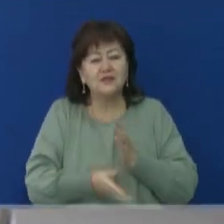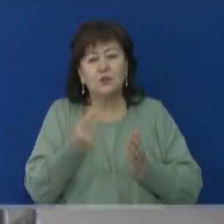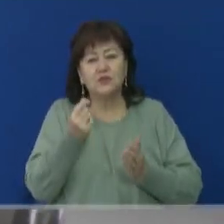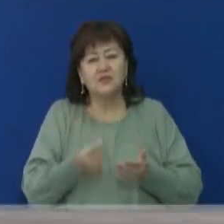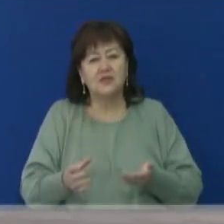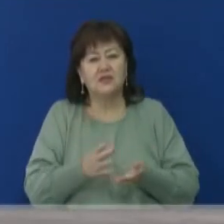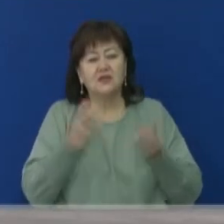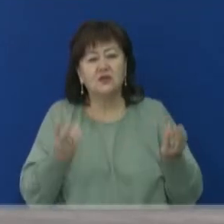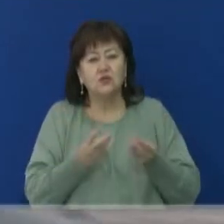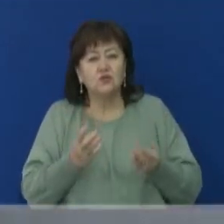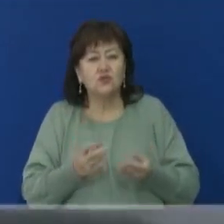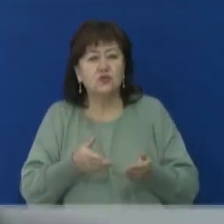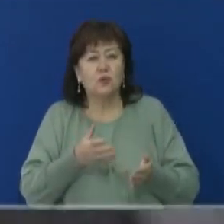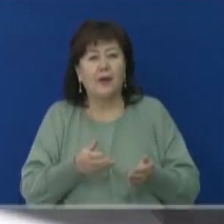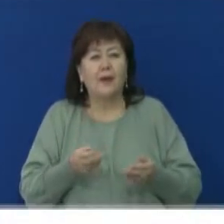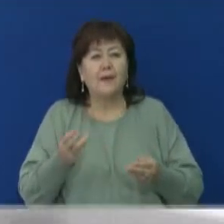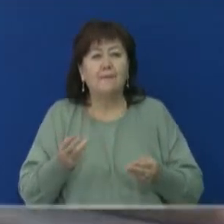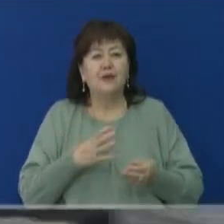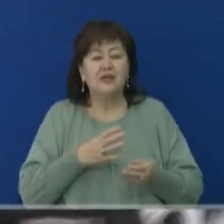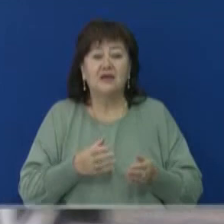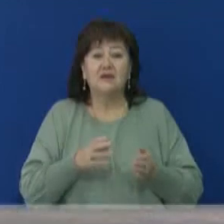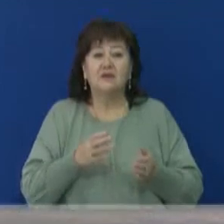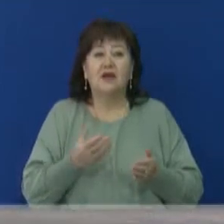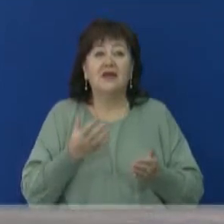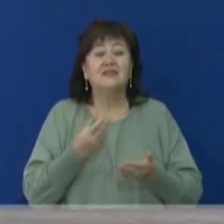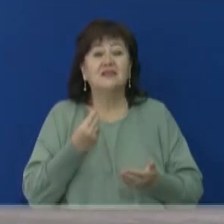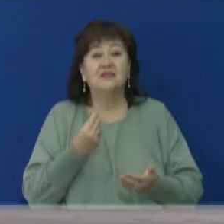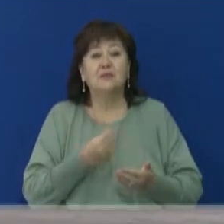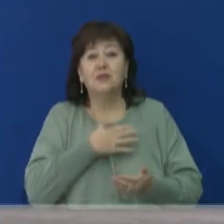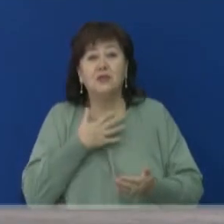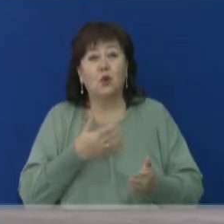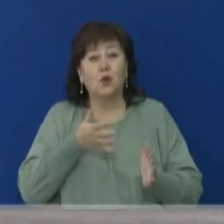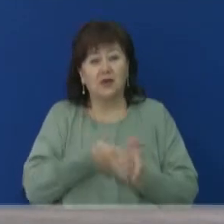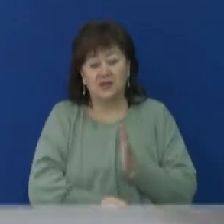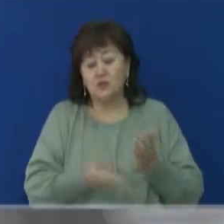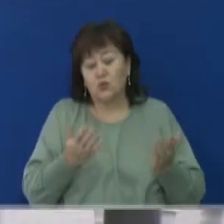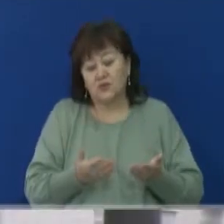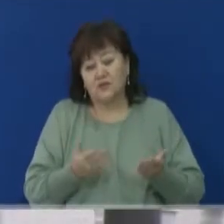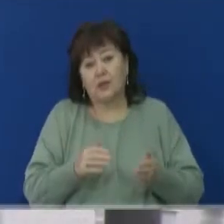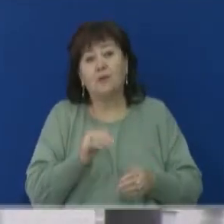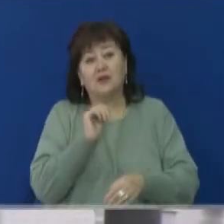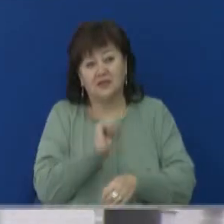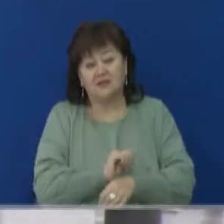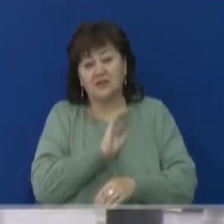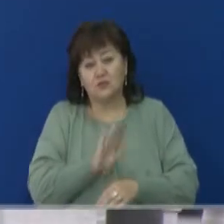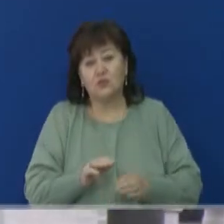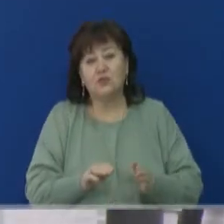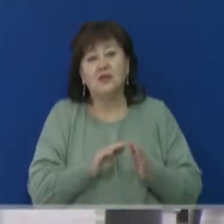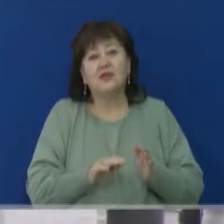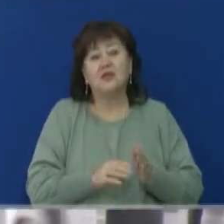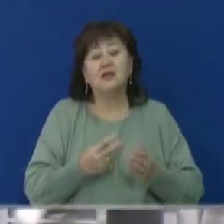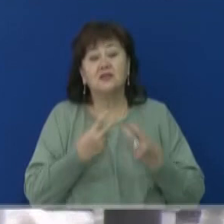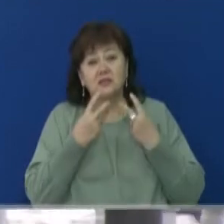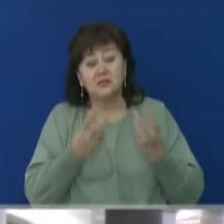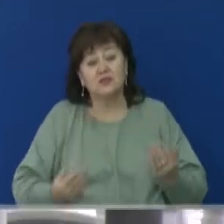болады. Шығын төмен өңірлерде тарифтер төмен болады, ал шығын көп болған жерлерде не бұрынғы деңгейде қалады, не ұлғайту үшін қайта